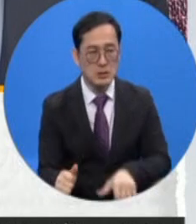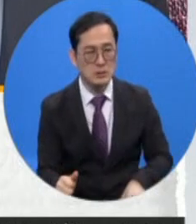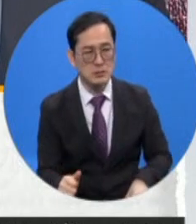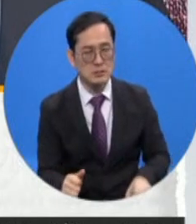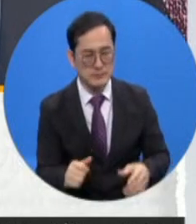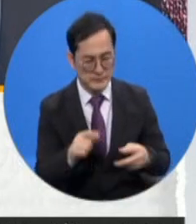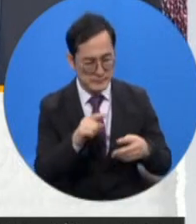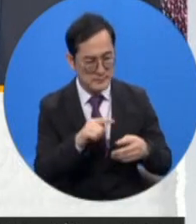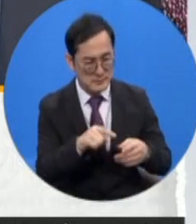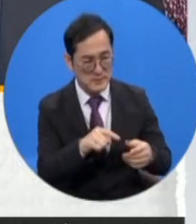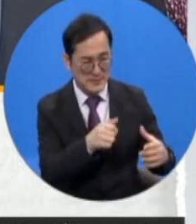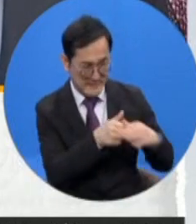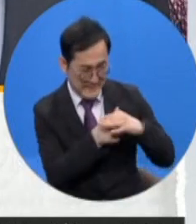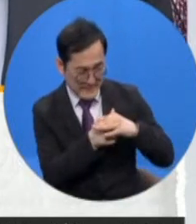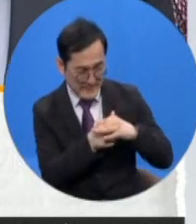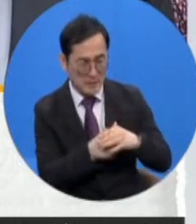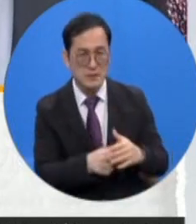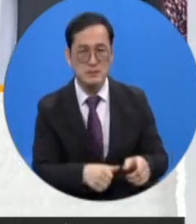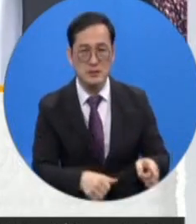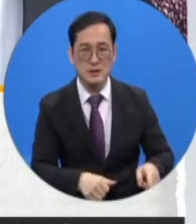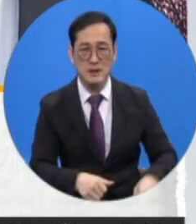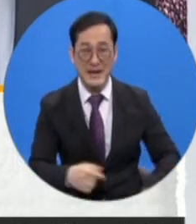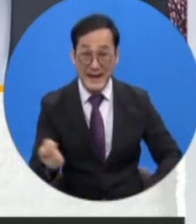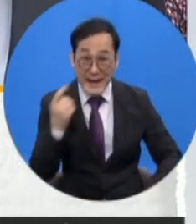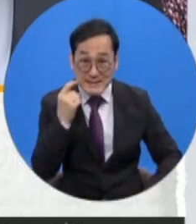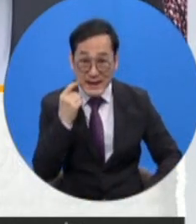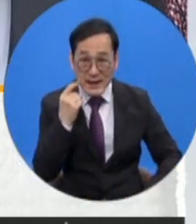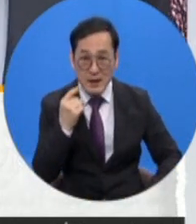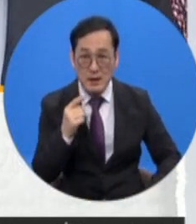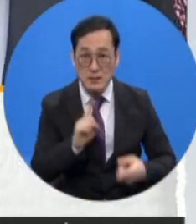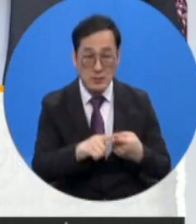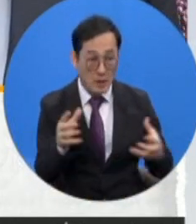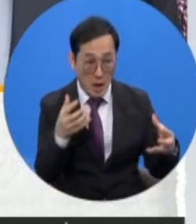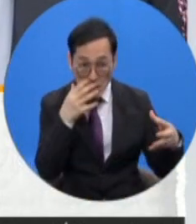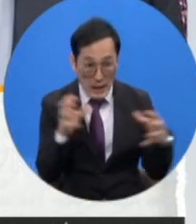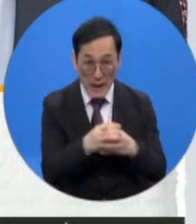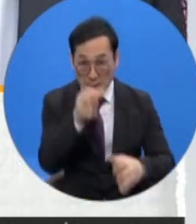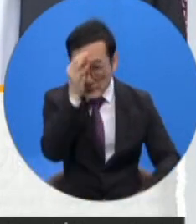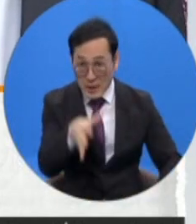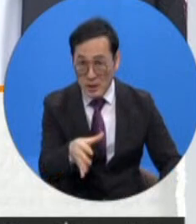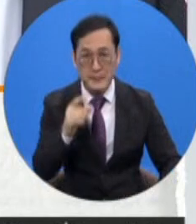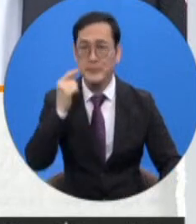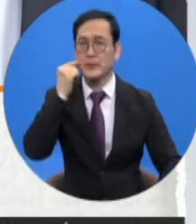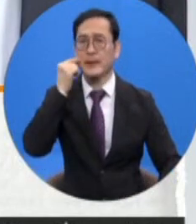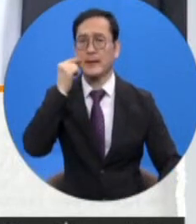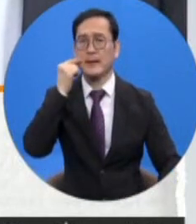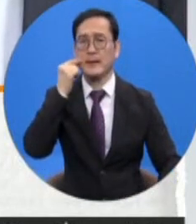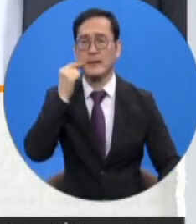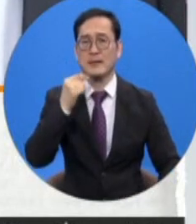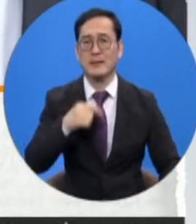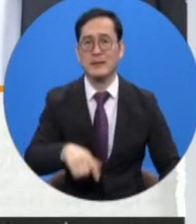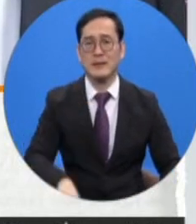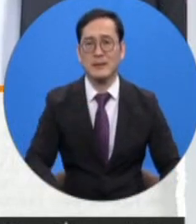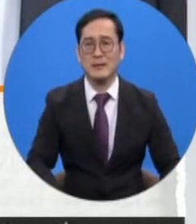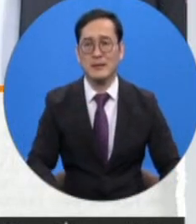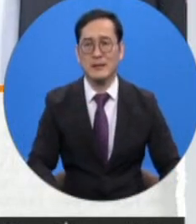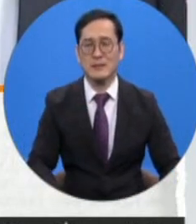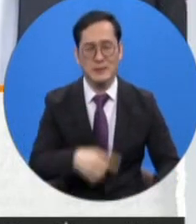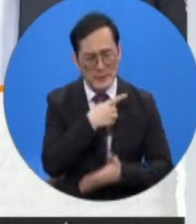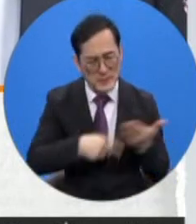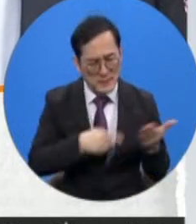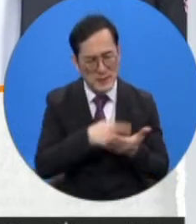않으면 사실관계가 아닌 상태로서 여성의 인권 등에 대해서도 커다란 침해를 받거나 피해를 입게 되는 아내의 모습들을 생각했을